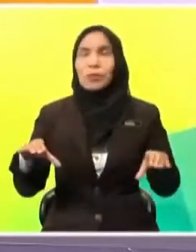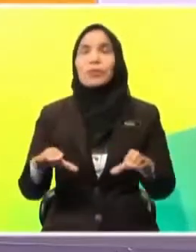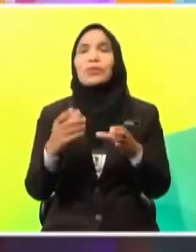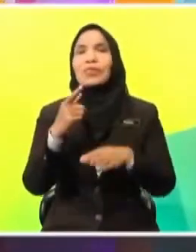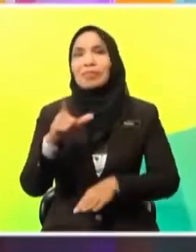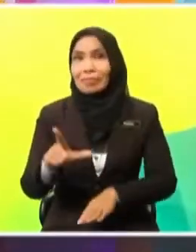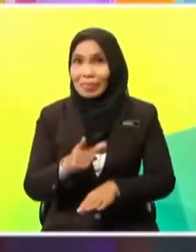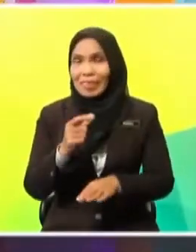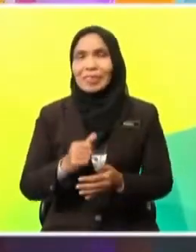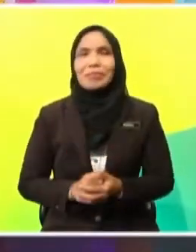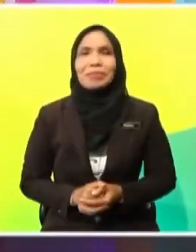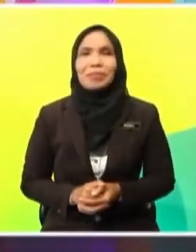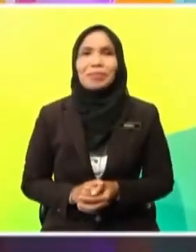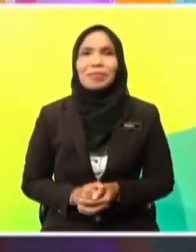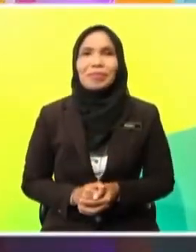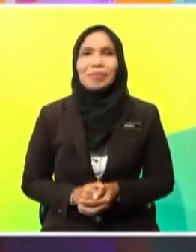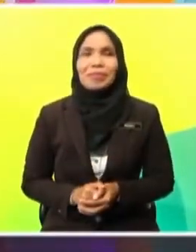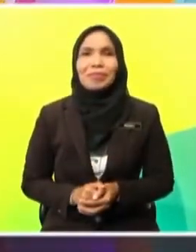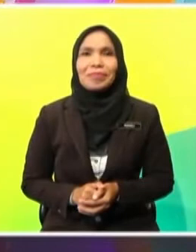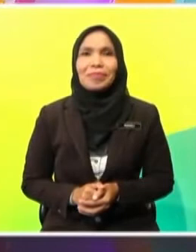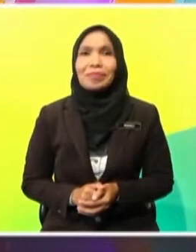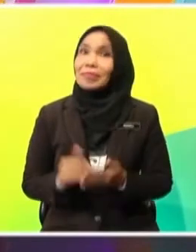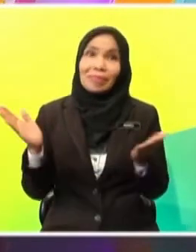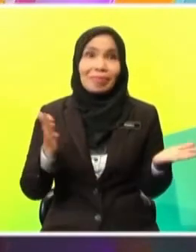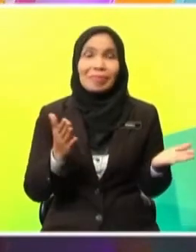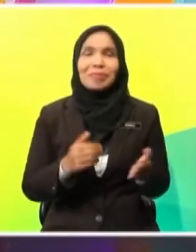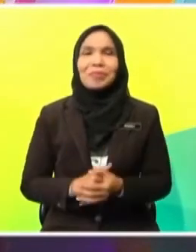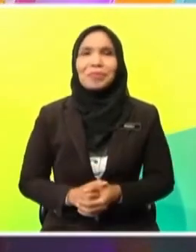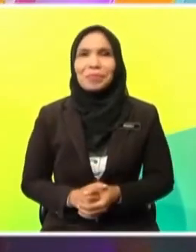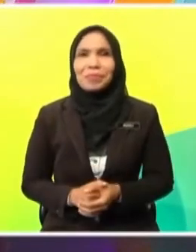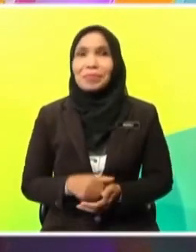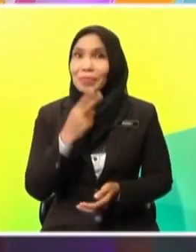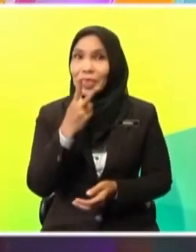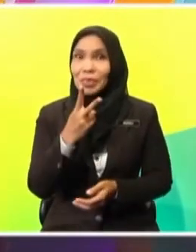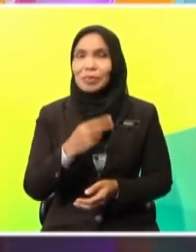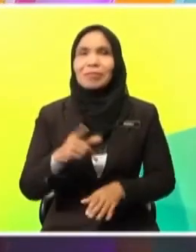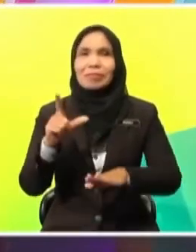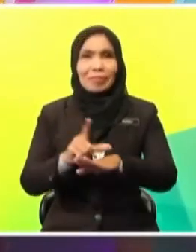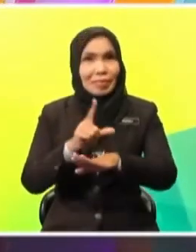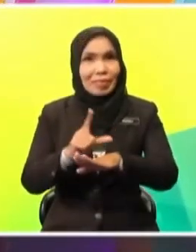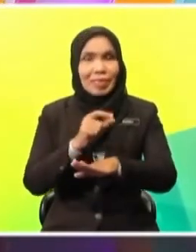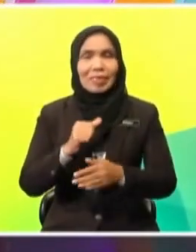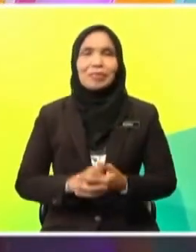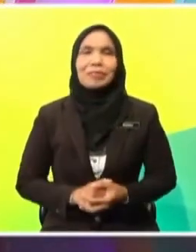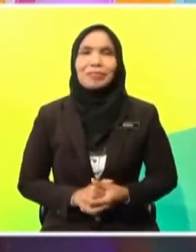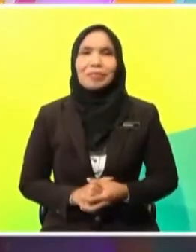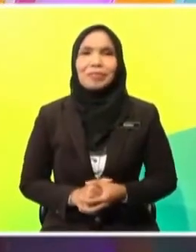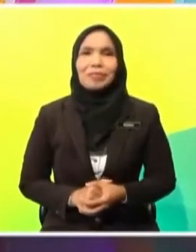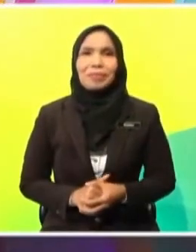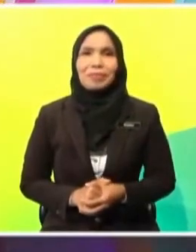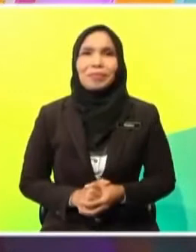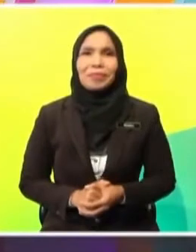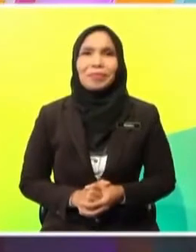bersedia anak-anak murid rumah sudah bersedia Ayo kita bergerak ke sana kita tengok latihan yang diberikan baik